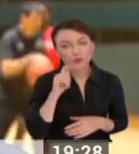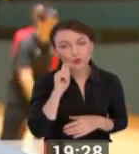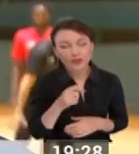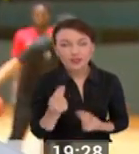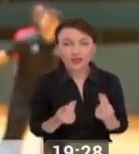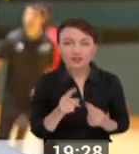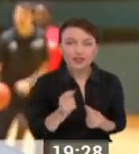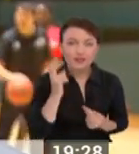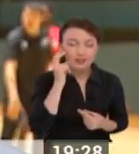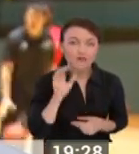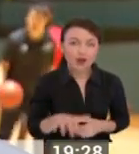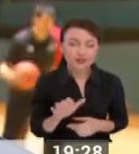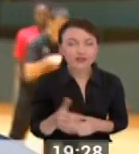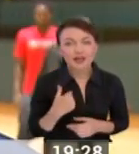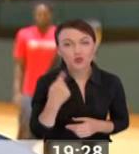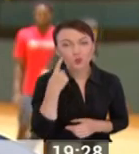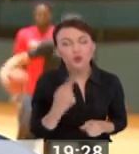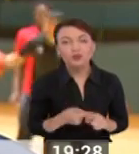за «Київбаскет». Я думаю, це